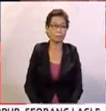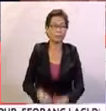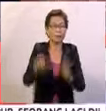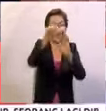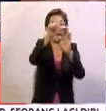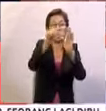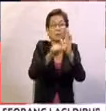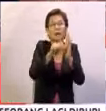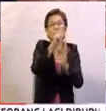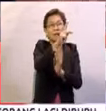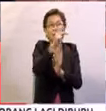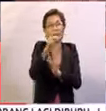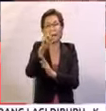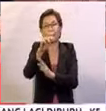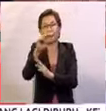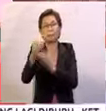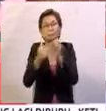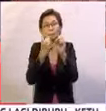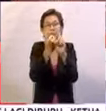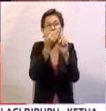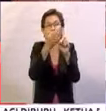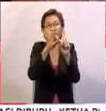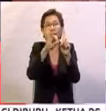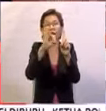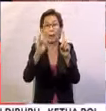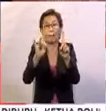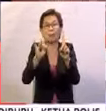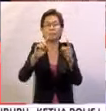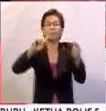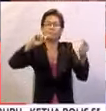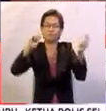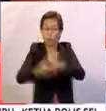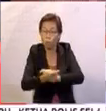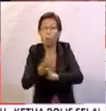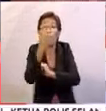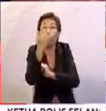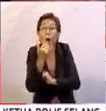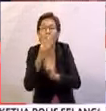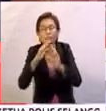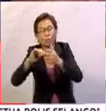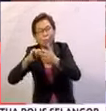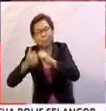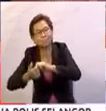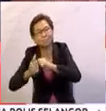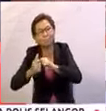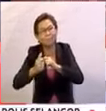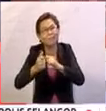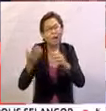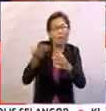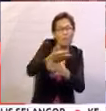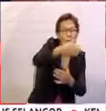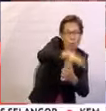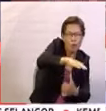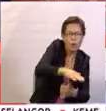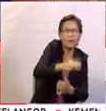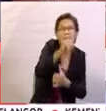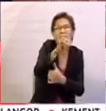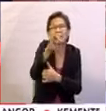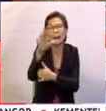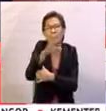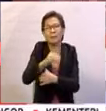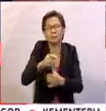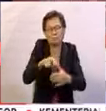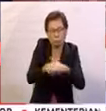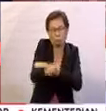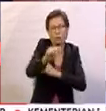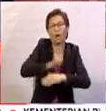Akta Komunikasi dan Multimedia 1998 akan dirombak bertujuan menangani isu buli cyber dan subuhan bunuh diri dalam talian.